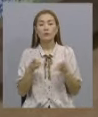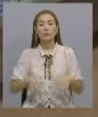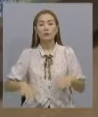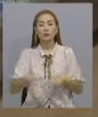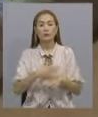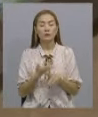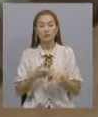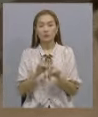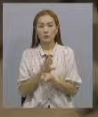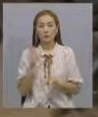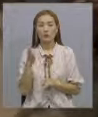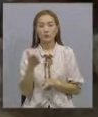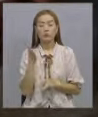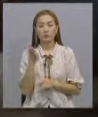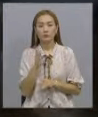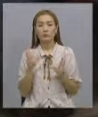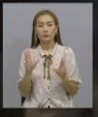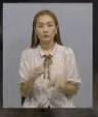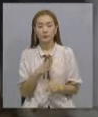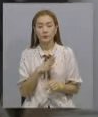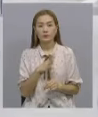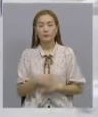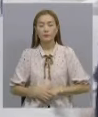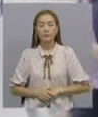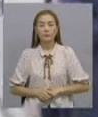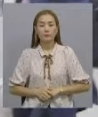железнодорожного вокзала заверило, что устранят указанные недостатки.